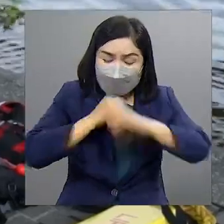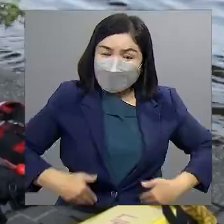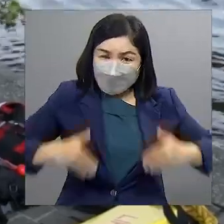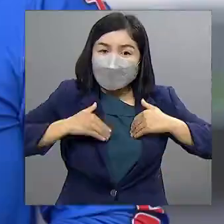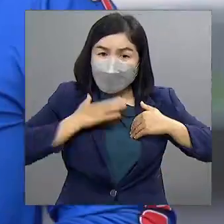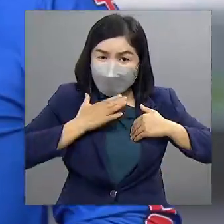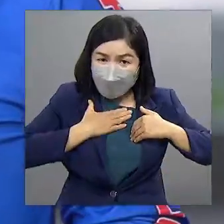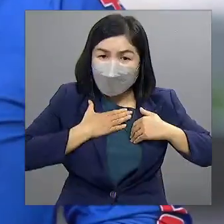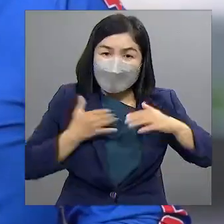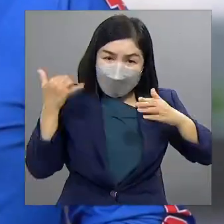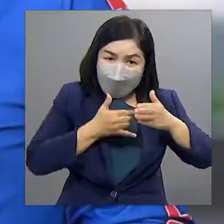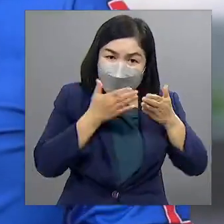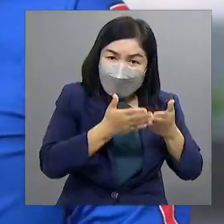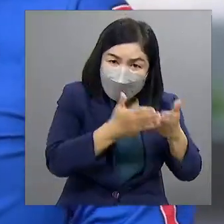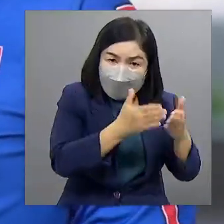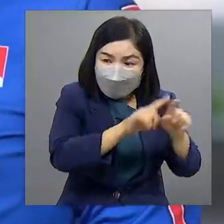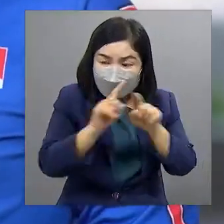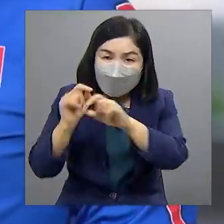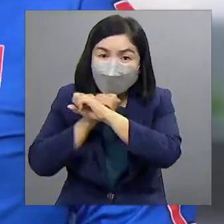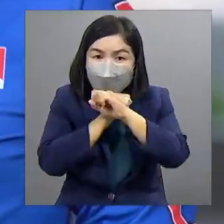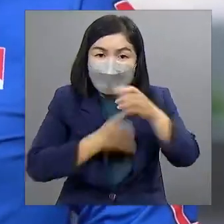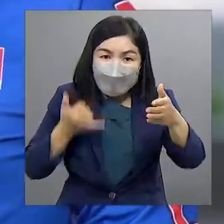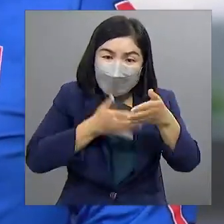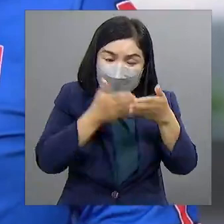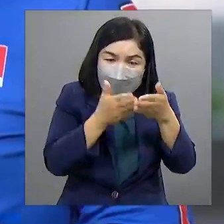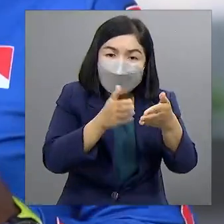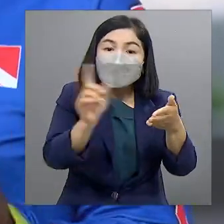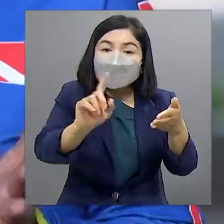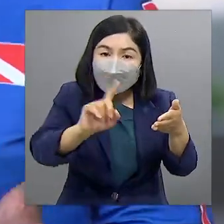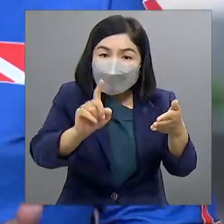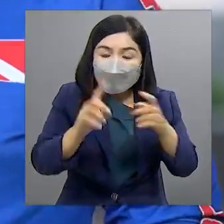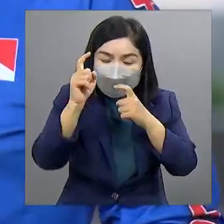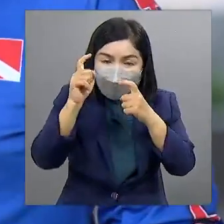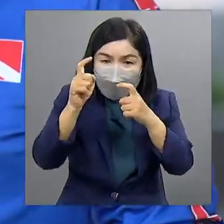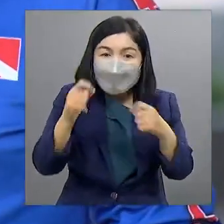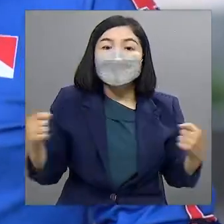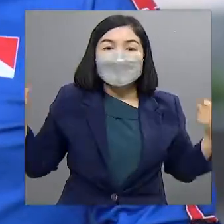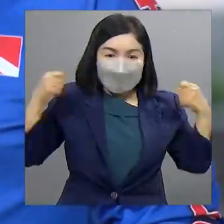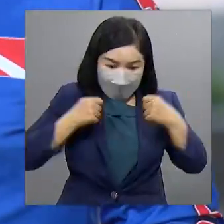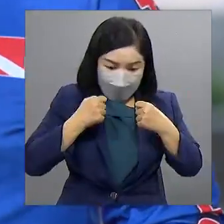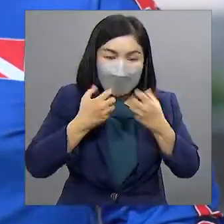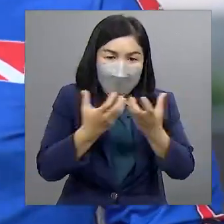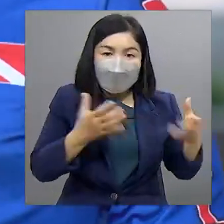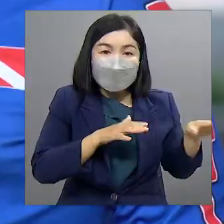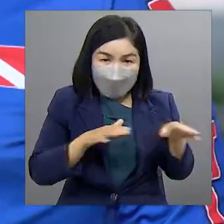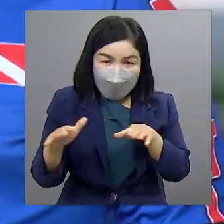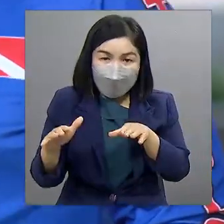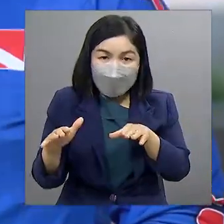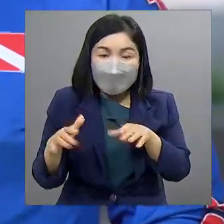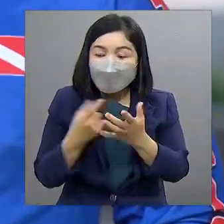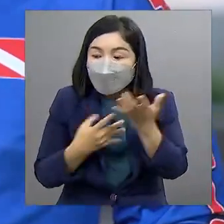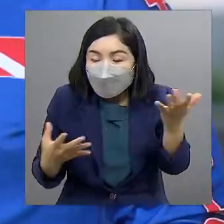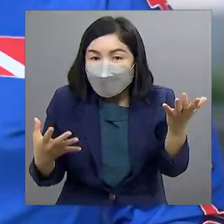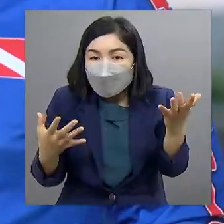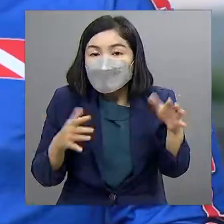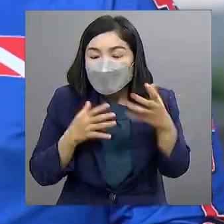รถลงเรือที่ไหนที่เราอันตรายเราดูอุปกรณ์ในเรือให้พร้ อม มีอะไรบ้างของจำเป็นเร